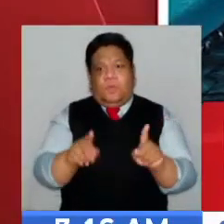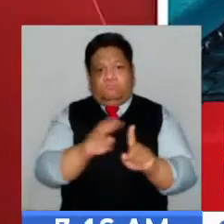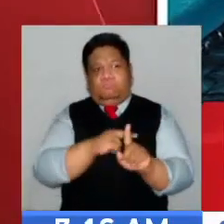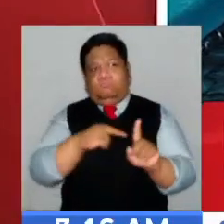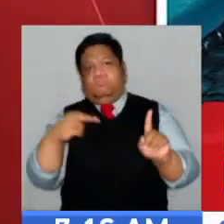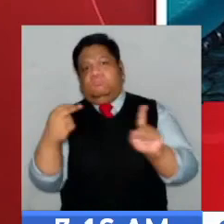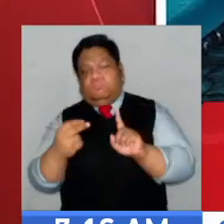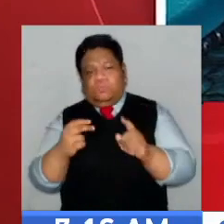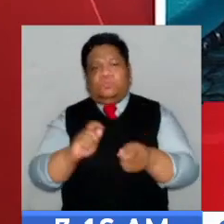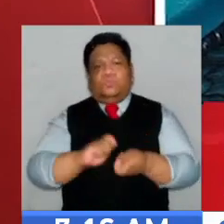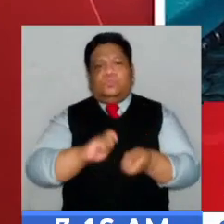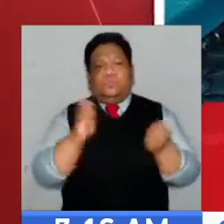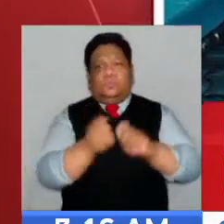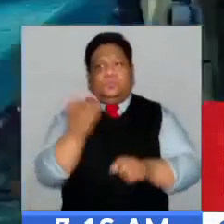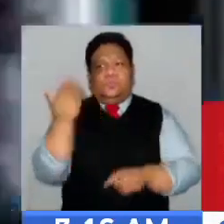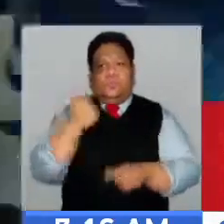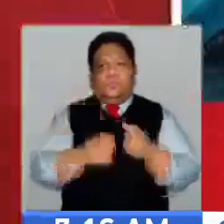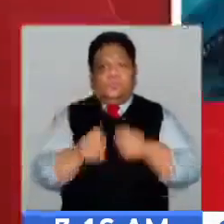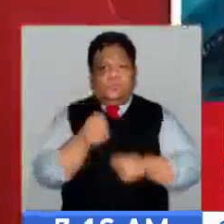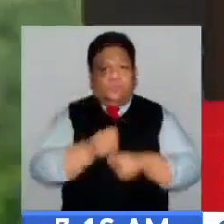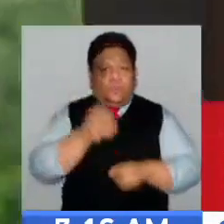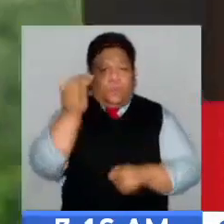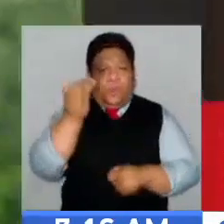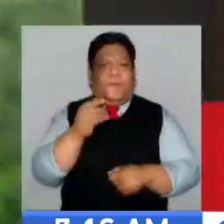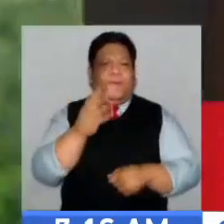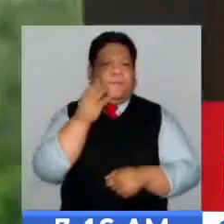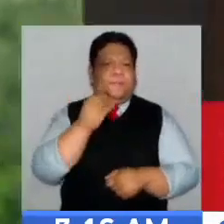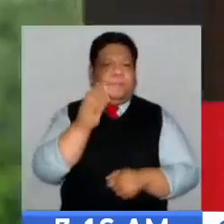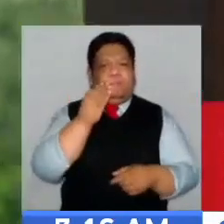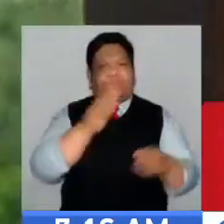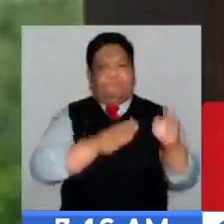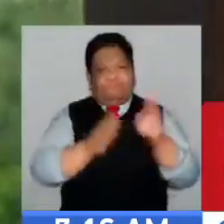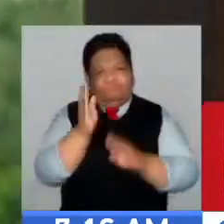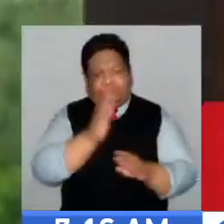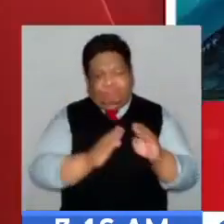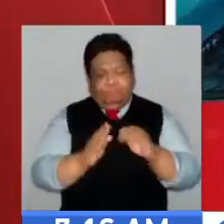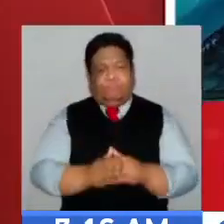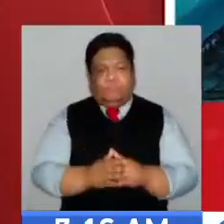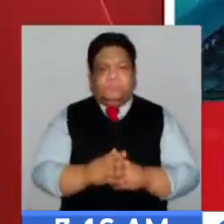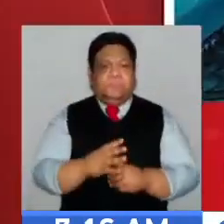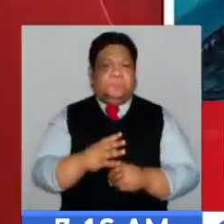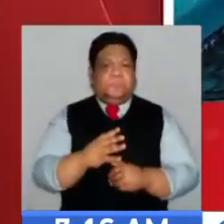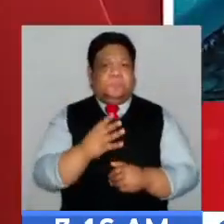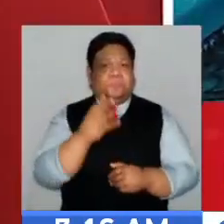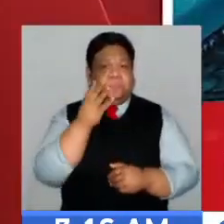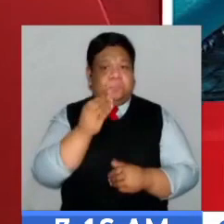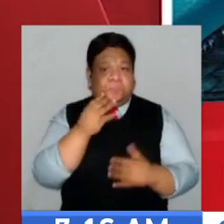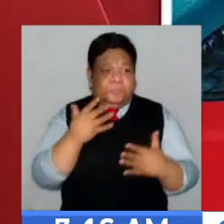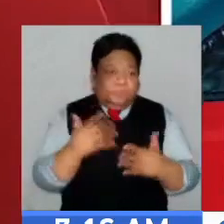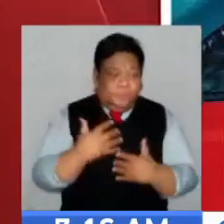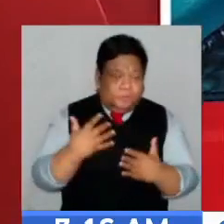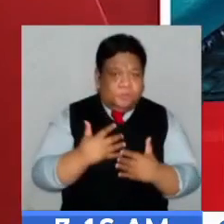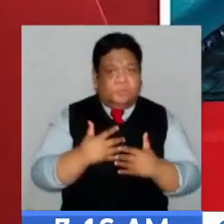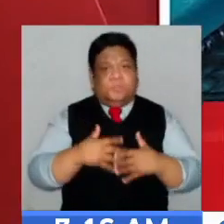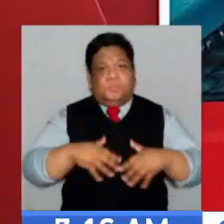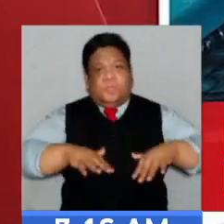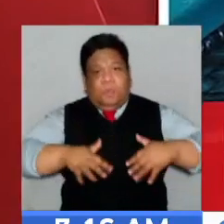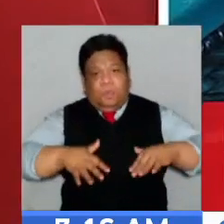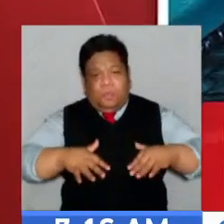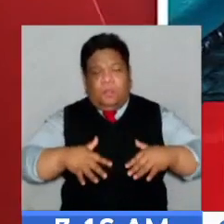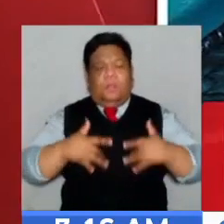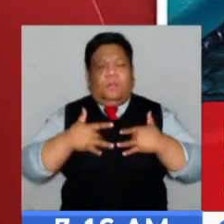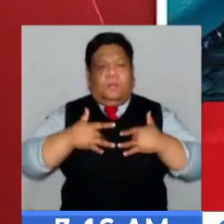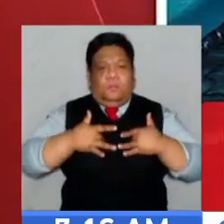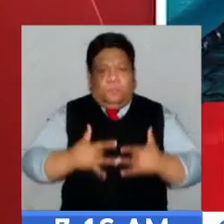dahil sa ilang pagsubok sa buhay. Nabadaw daw siya ng fear, anxiety at depression. Ang naging therapy niya,